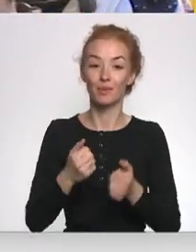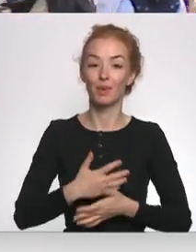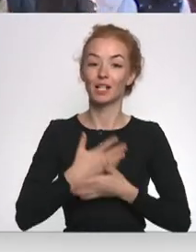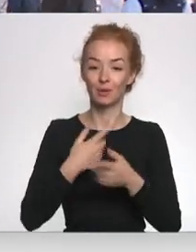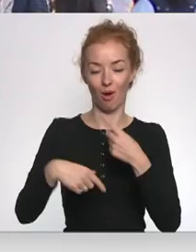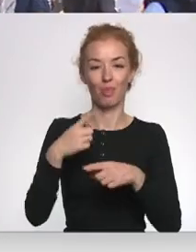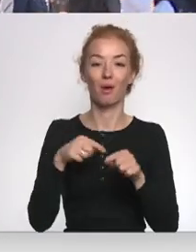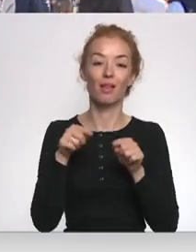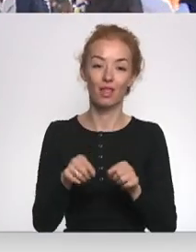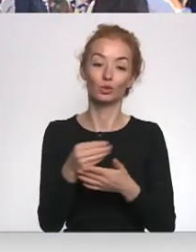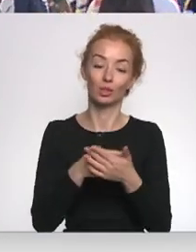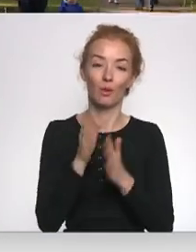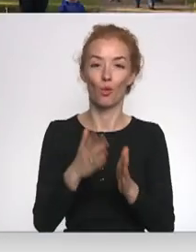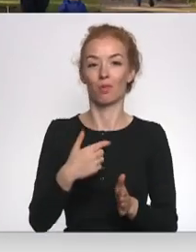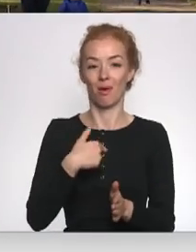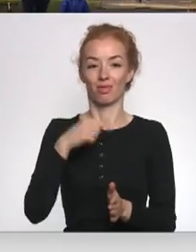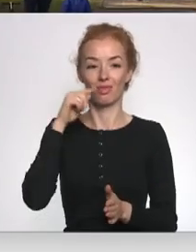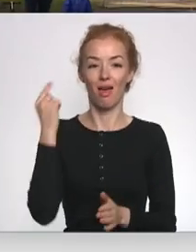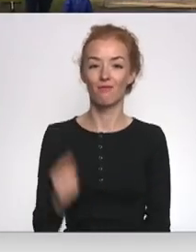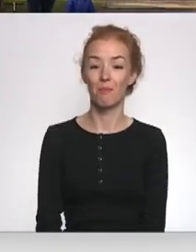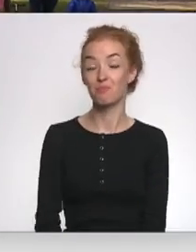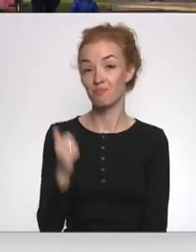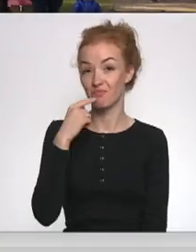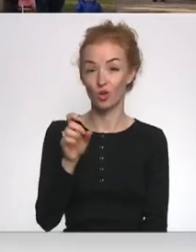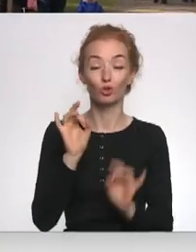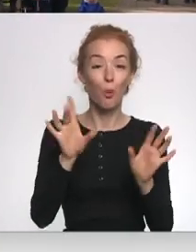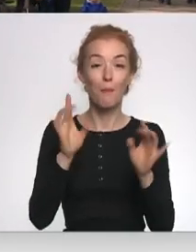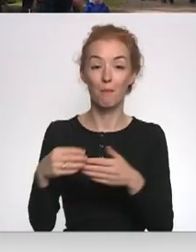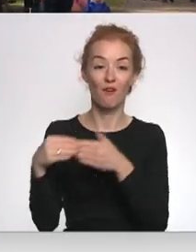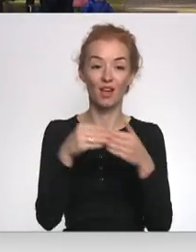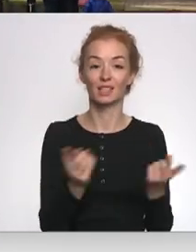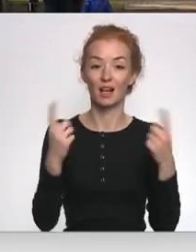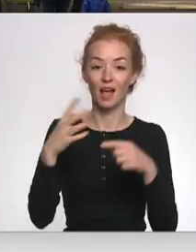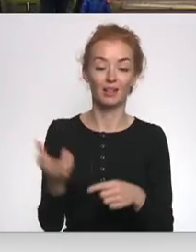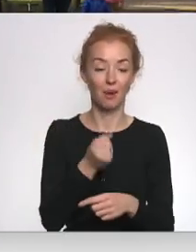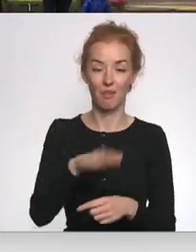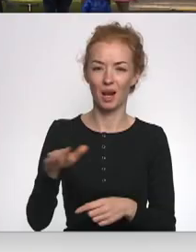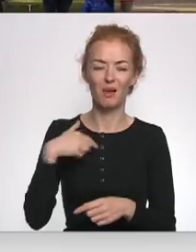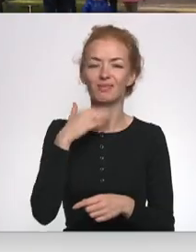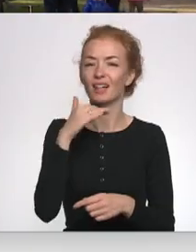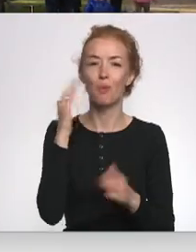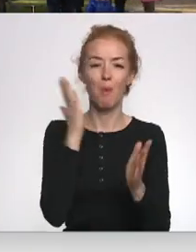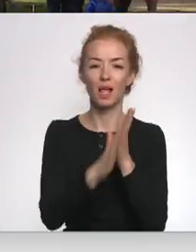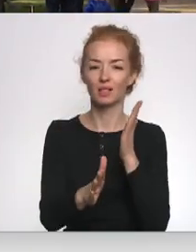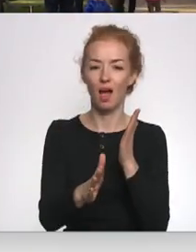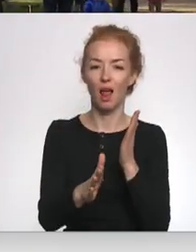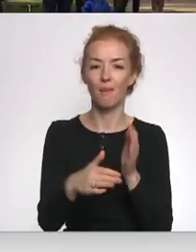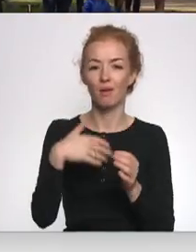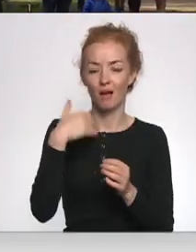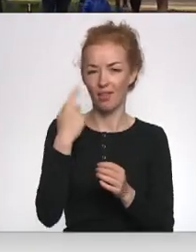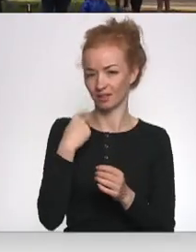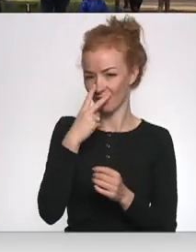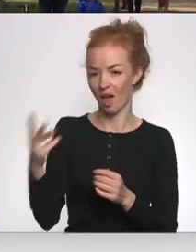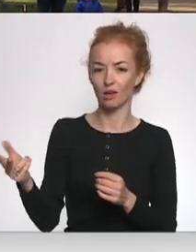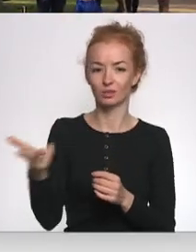atpakaļ. Tas man nozīmē būt tētim. Ir superīgi pavadīts laiks ar bērniem. Jā, un es negribu palaist garām to mirkli, redzēt, kā viņi